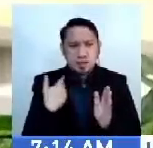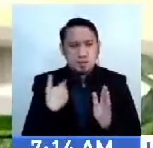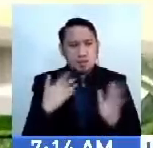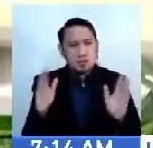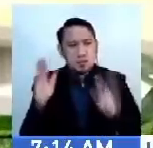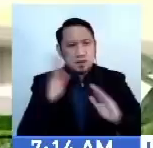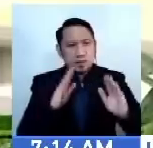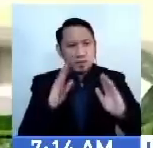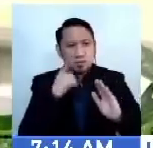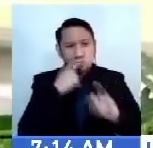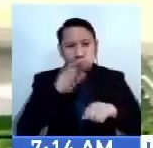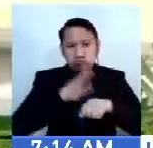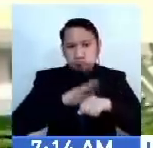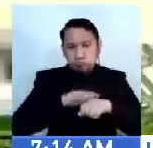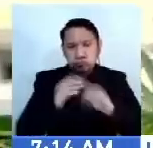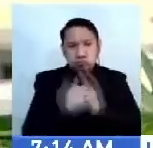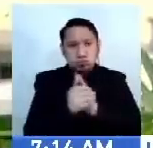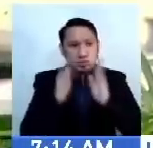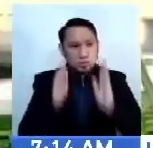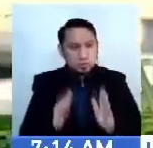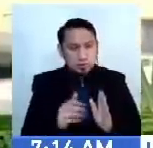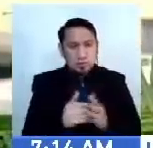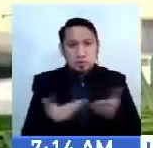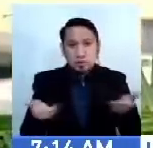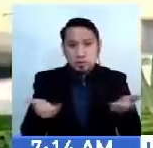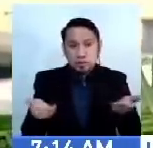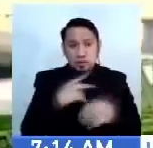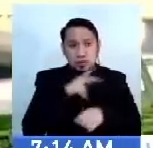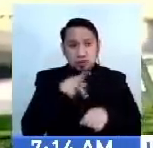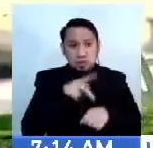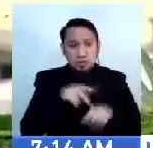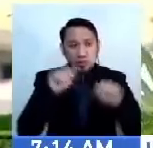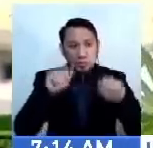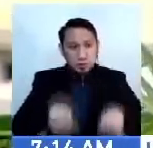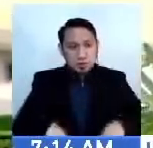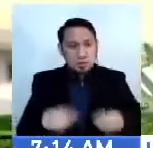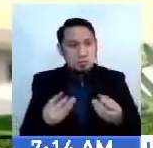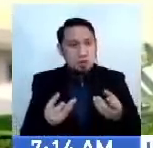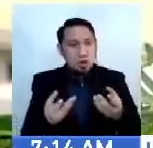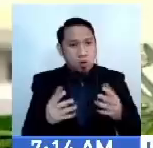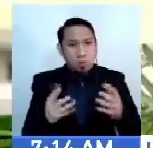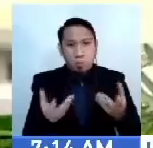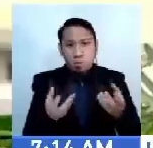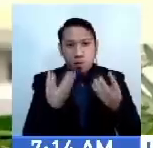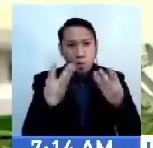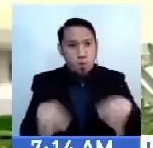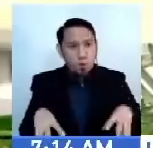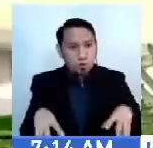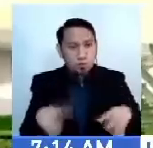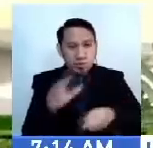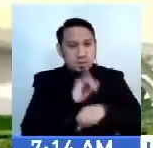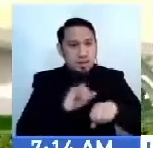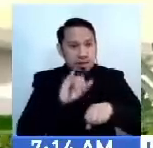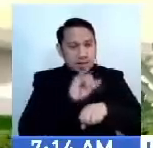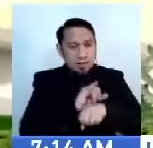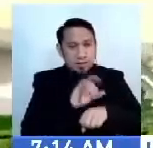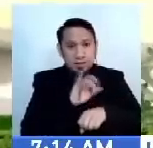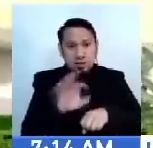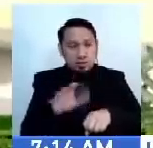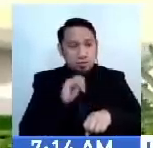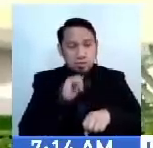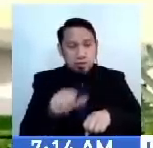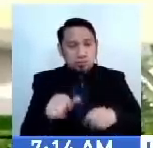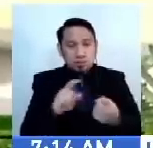eksperto. Dito naman sa Pilipinas, may ilang lugar na posible raw mabura sa mapa kapag lumala pa ang epekto ng global warming at climate